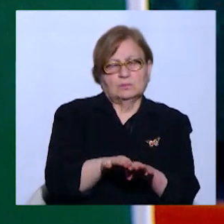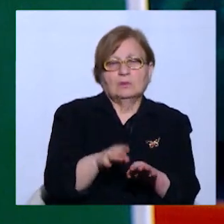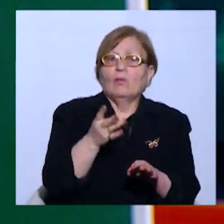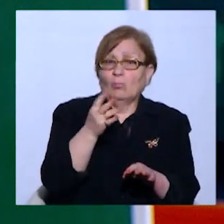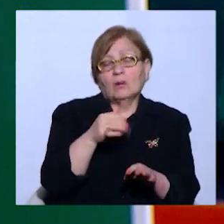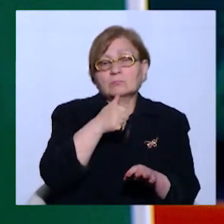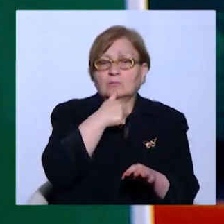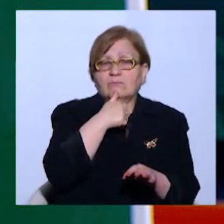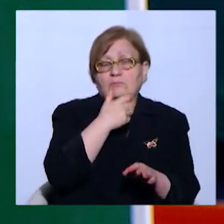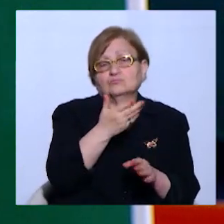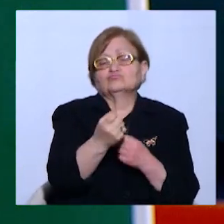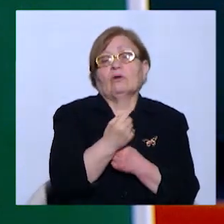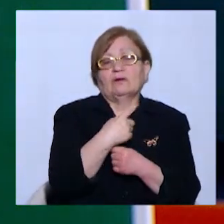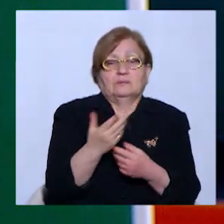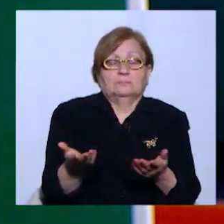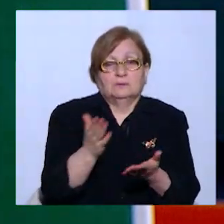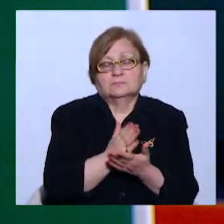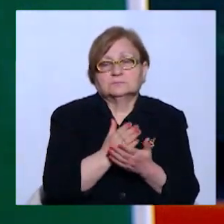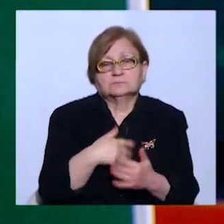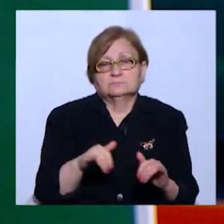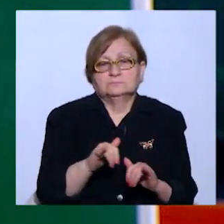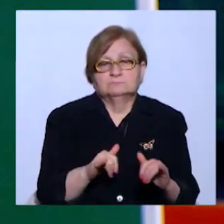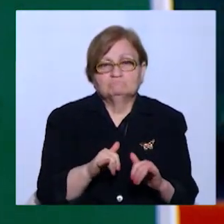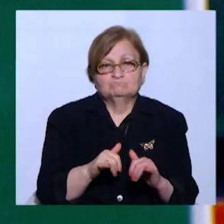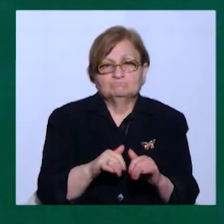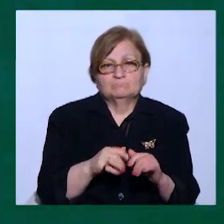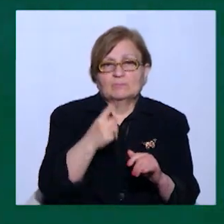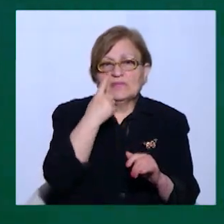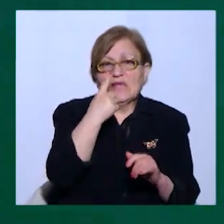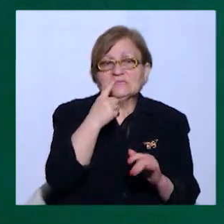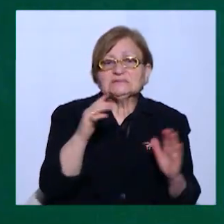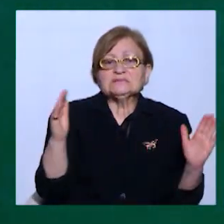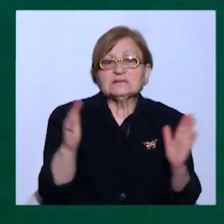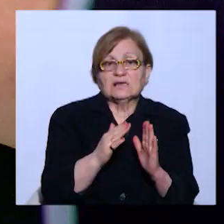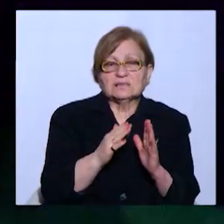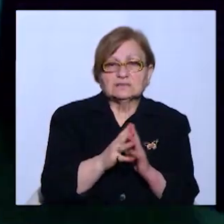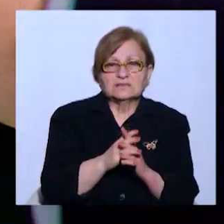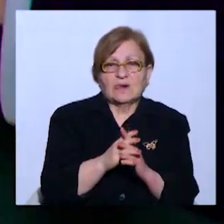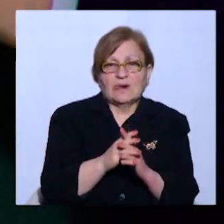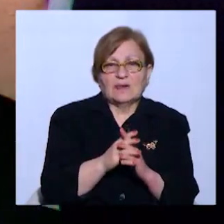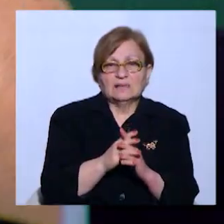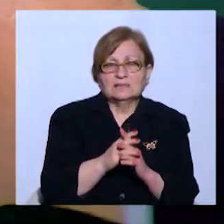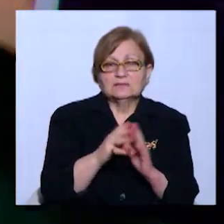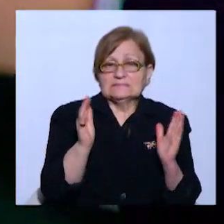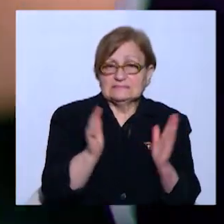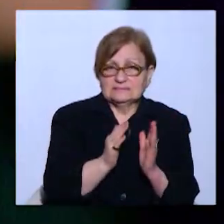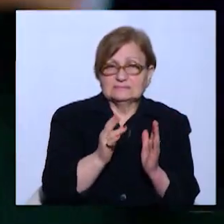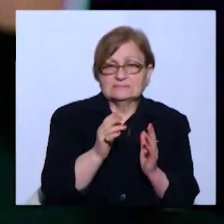გავაკეთოთ, სახელმძღვანელოა, გვევლება. მიუყვებით. ერთზე ნაკლები. ნაკლები.